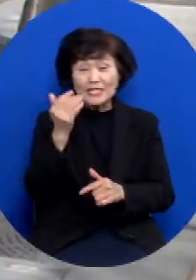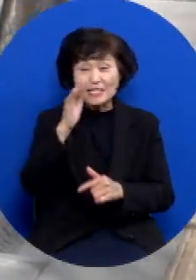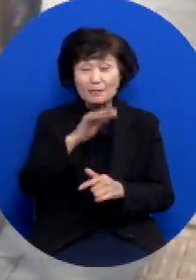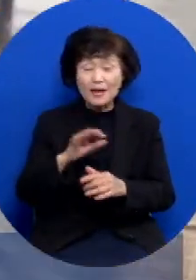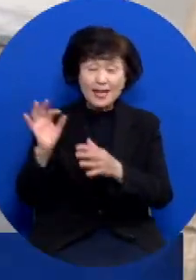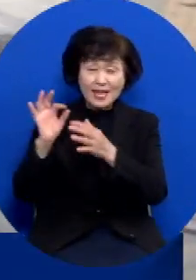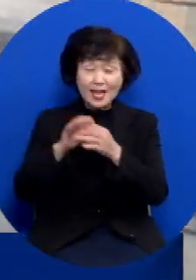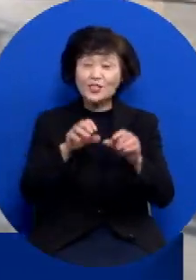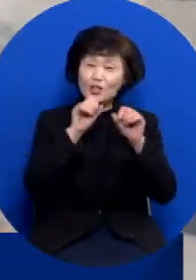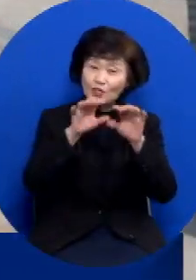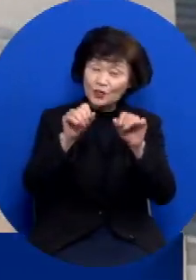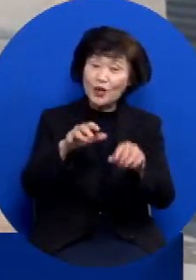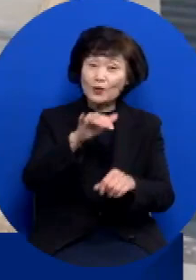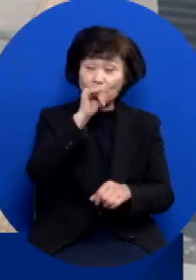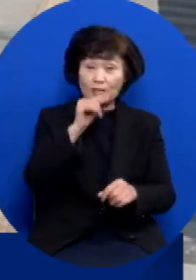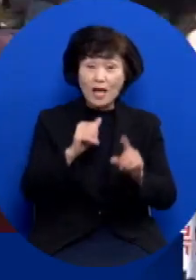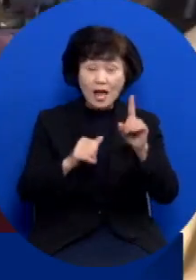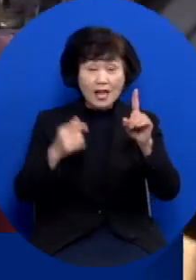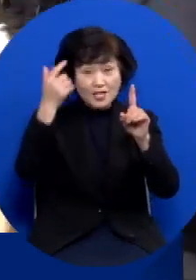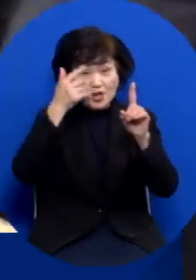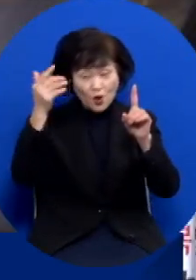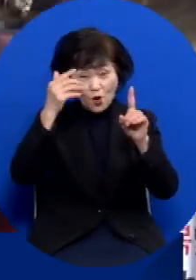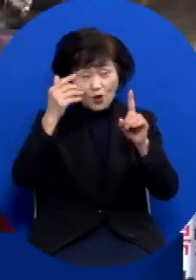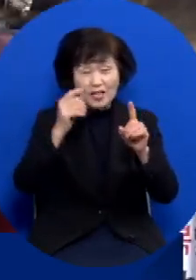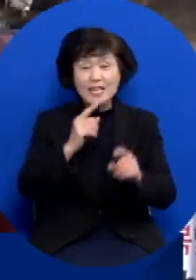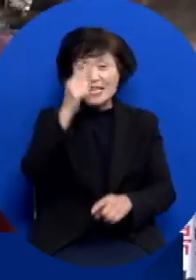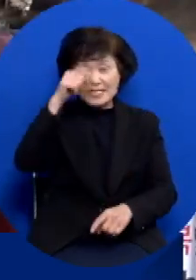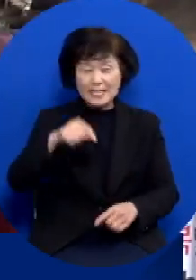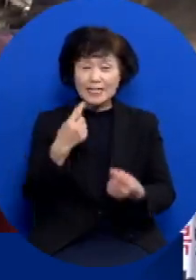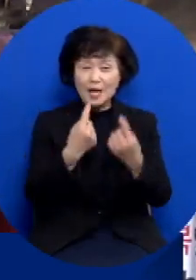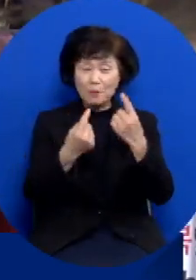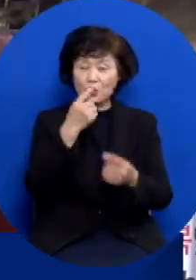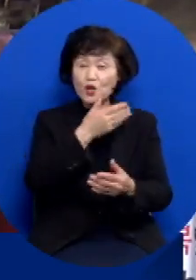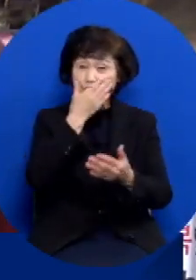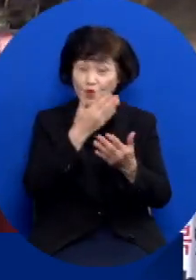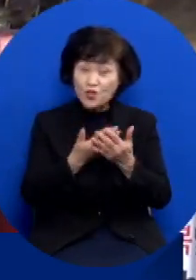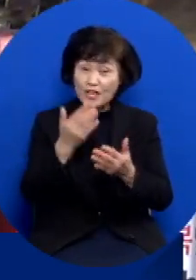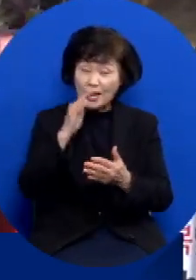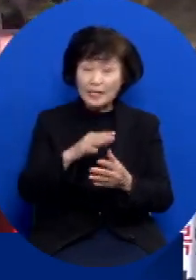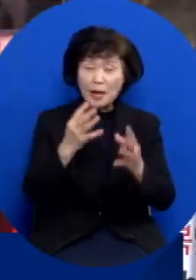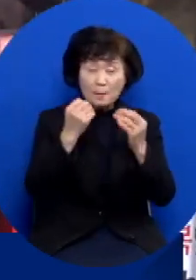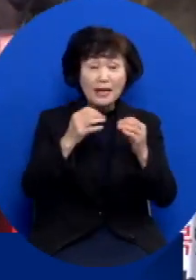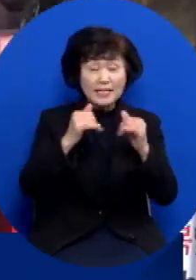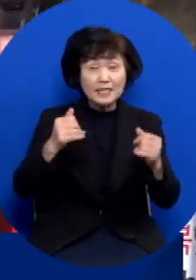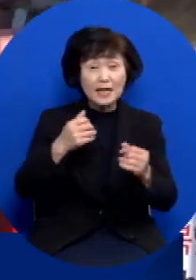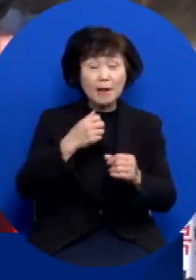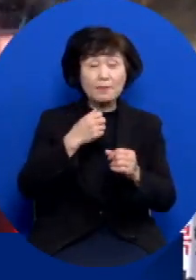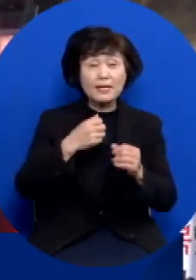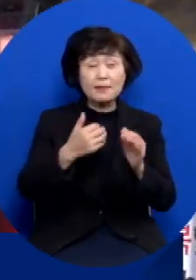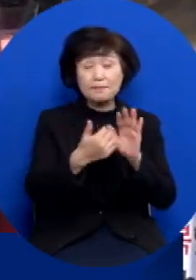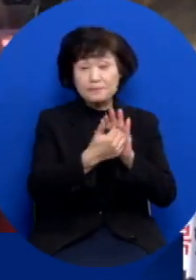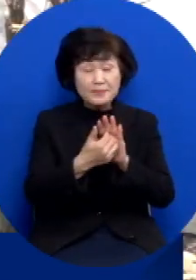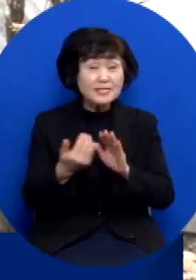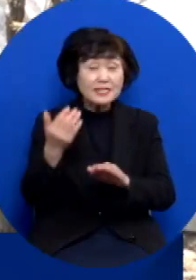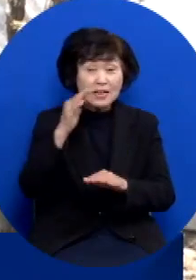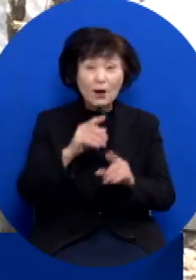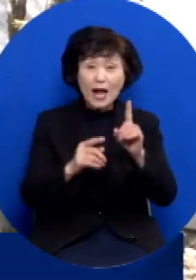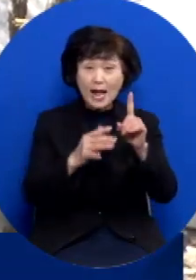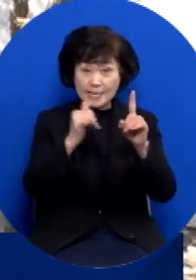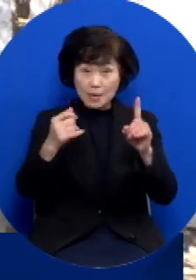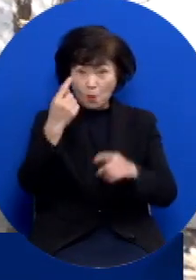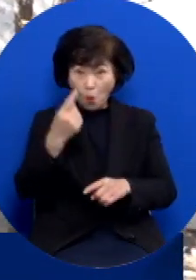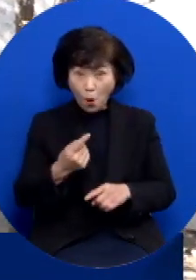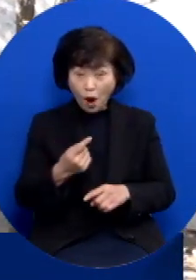영혼이 천하보다 귀하다 그랬는데 여러 사람 거절하고 뭐 한 사람 나온다 그러면 그것처럼 귀한 게 어디 있어요.